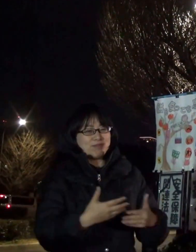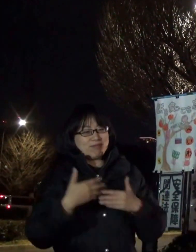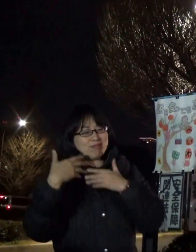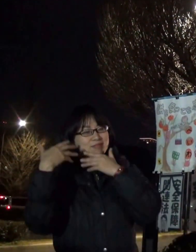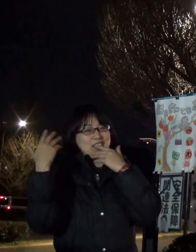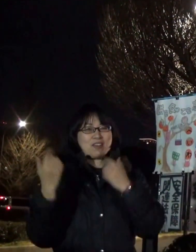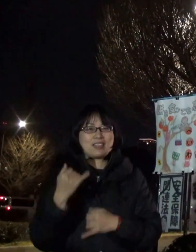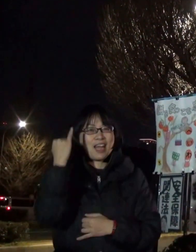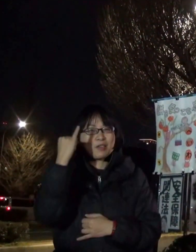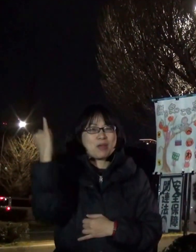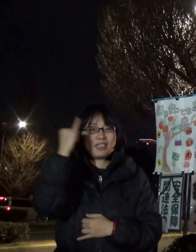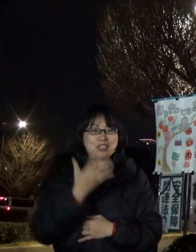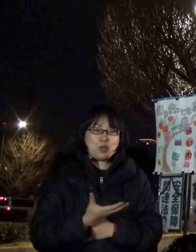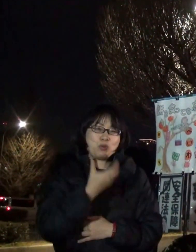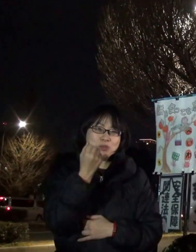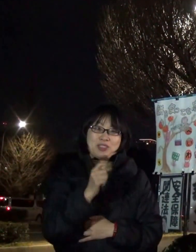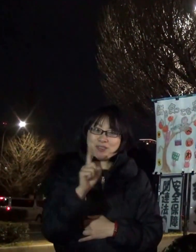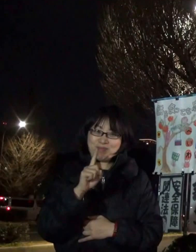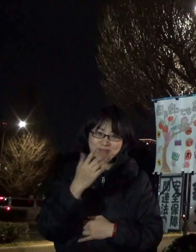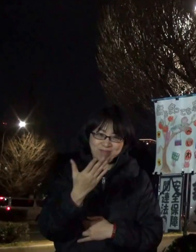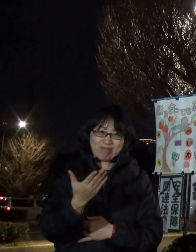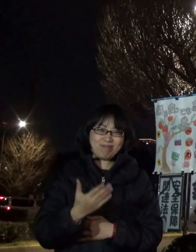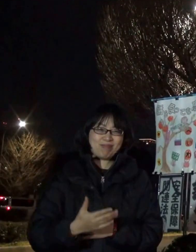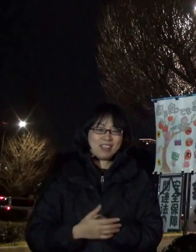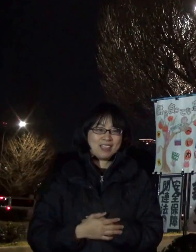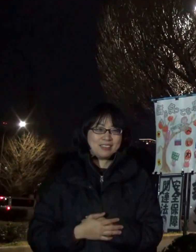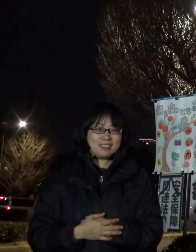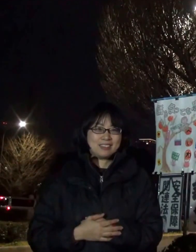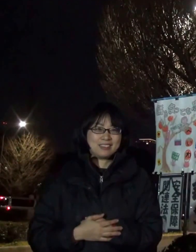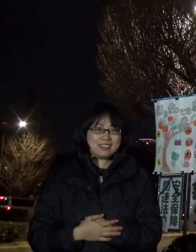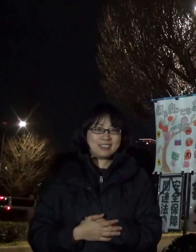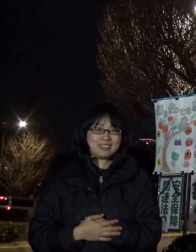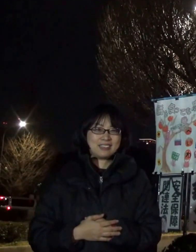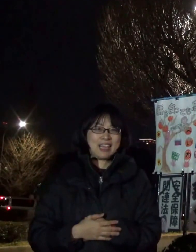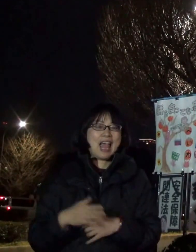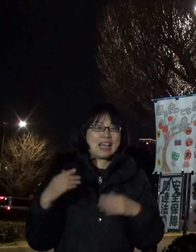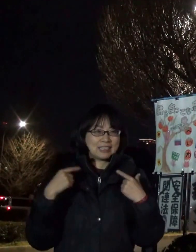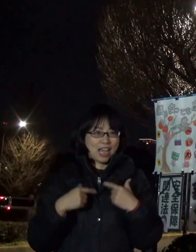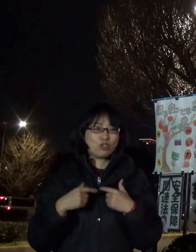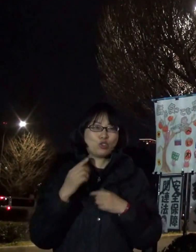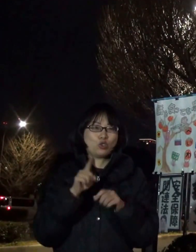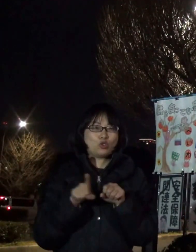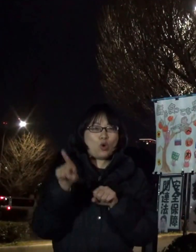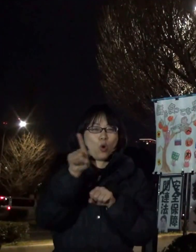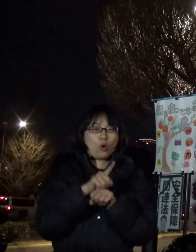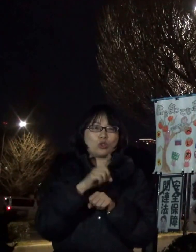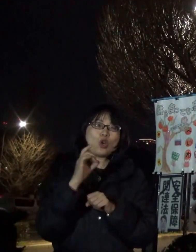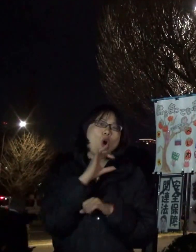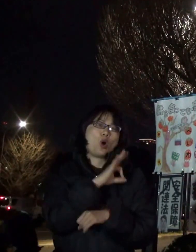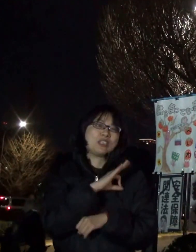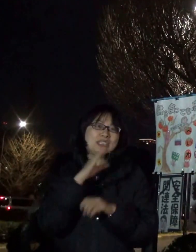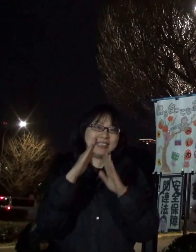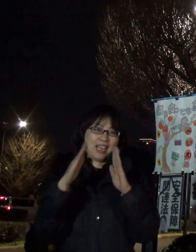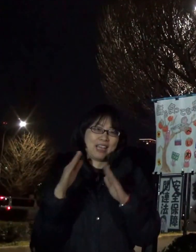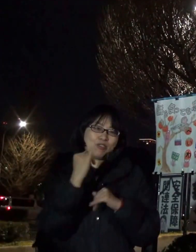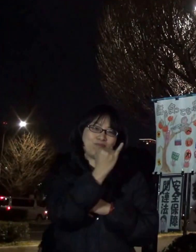私はイメージを持ちました。皆さんいかがだったでしょうか。もう一回政府向上委員会の皆さんに拍手を送りましょう。